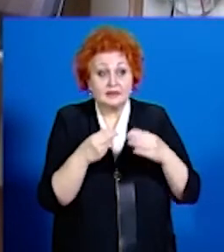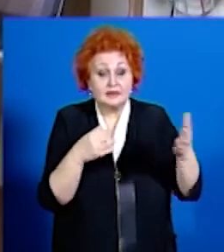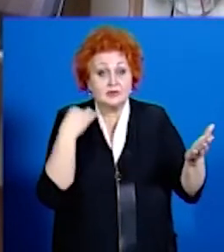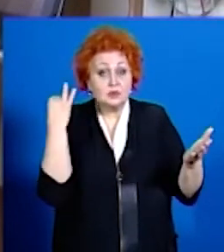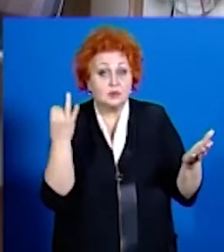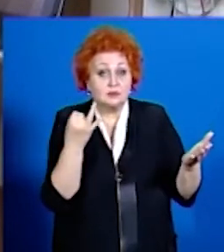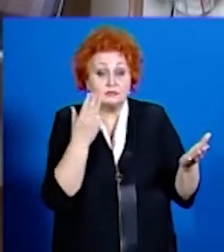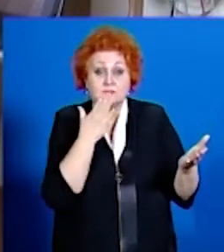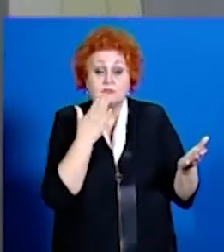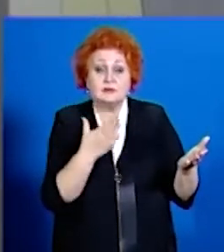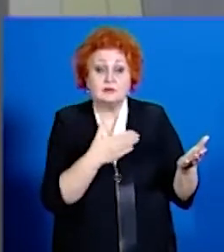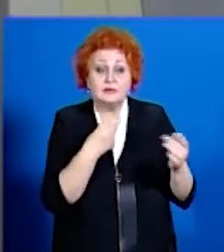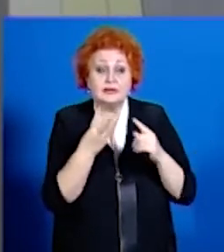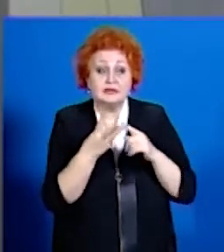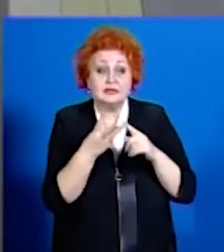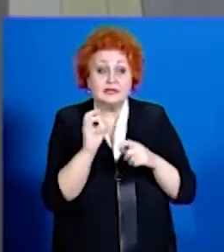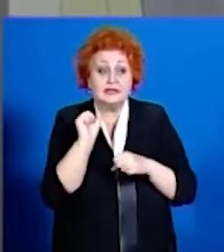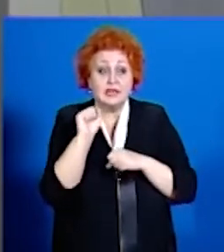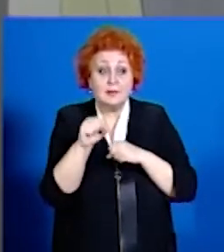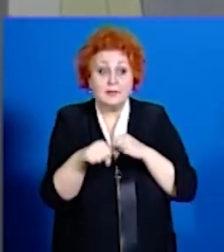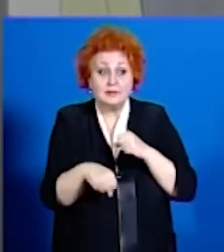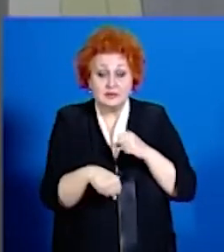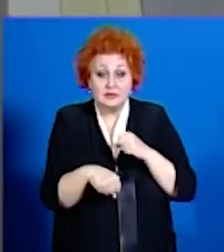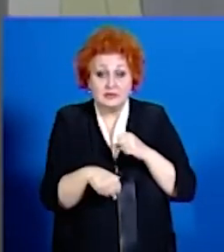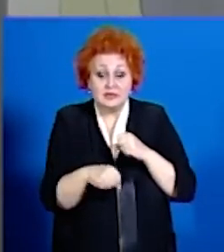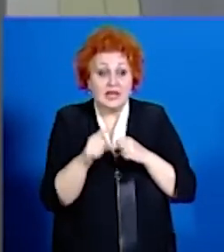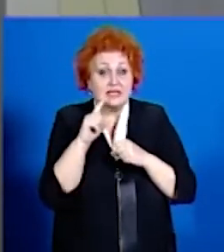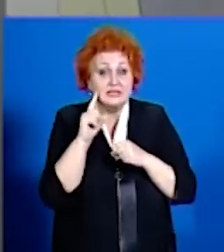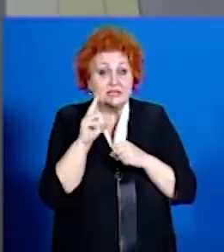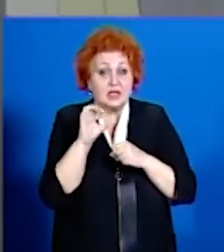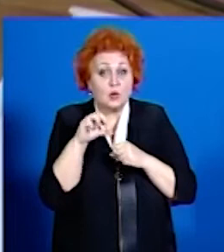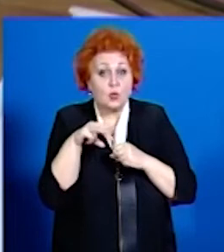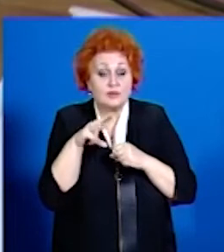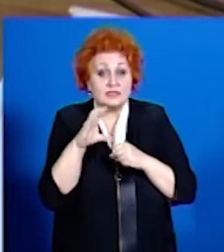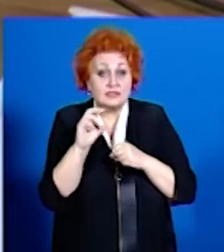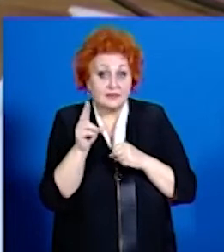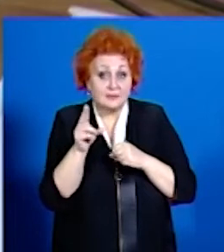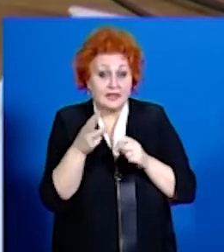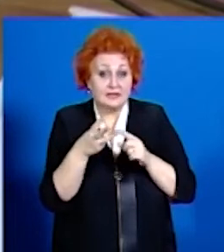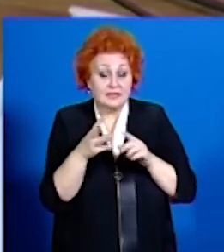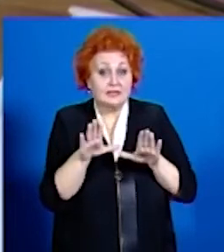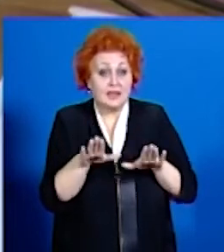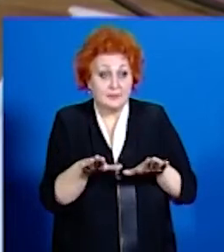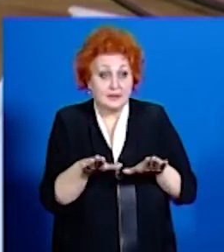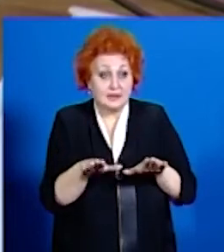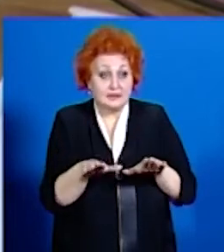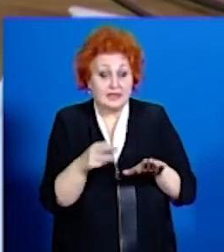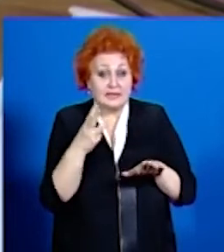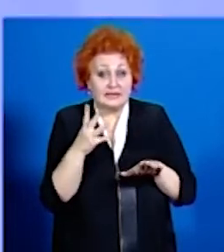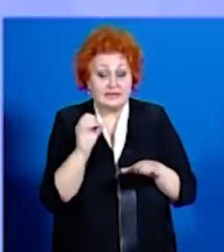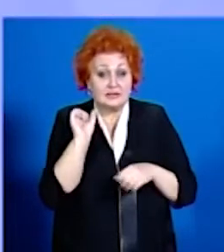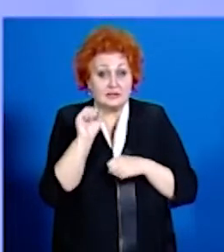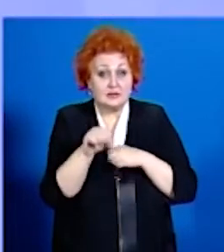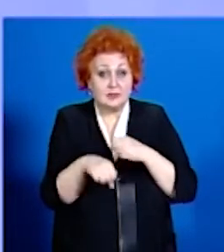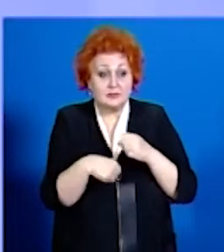хобби, моя отдушина, рассказывает третья победительница Валентина Милащенко из Зеленокумска. Она обладательница третьего места и уже трижды